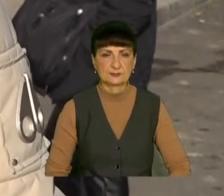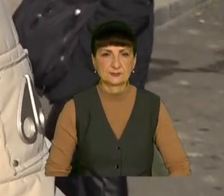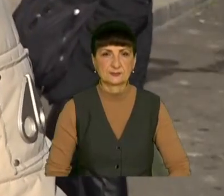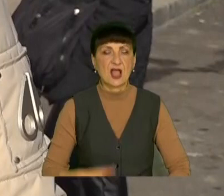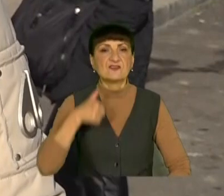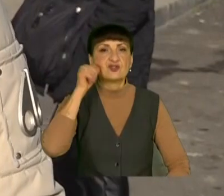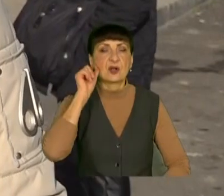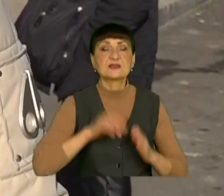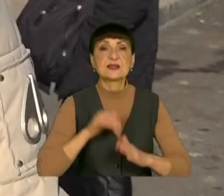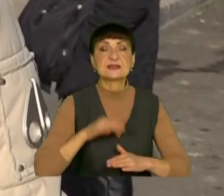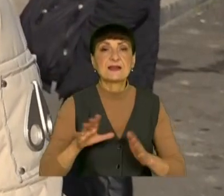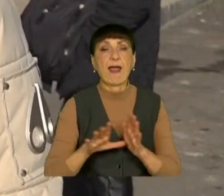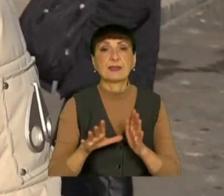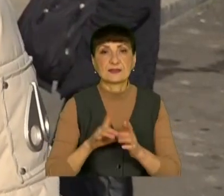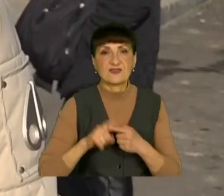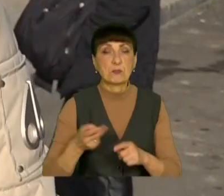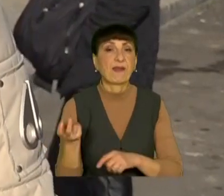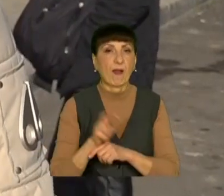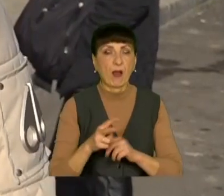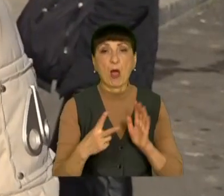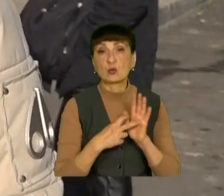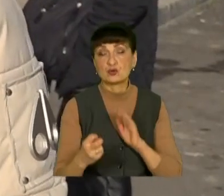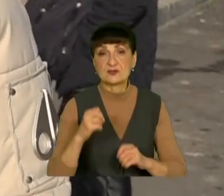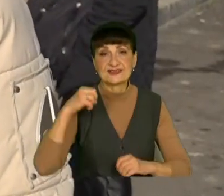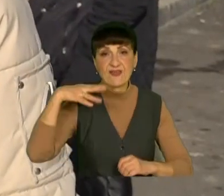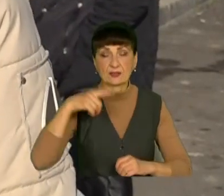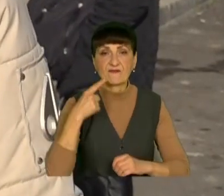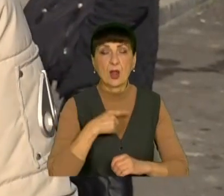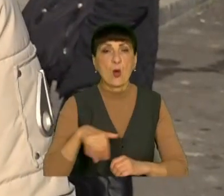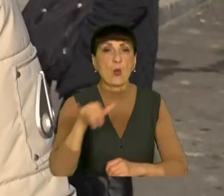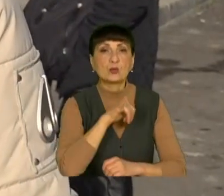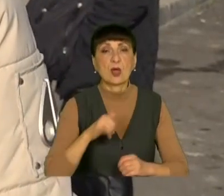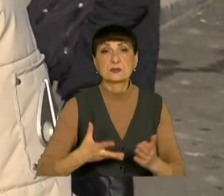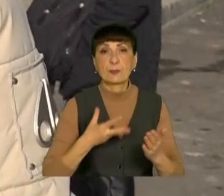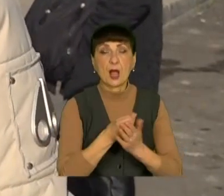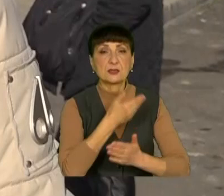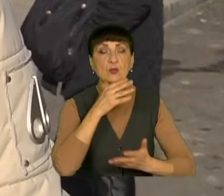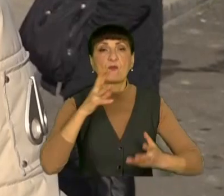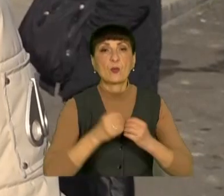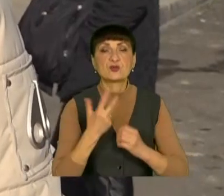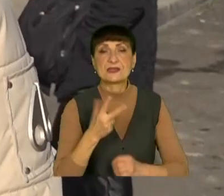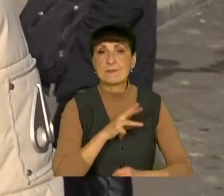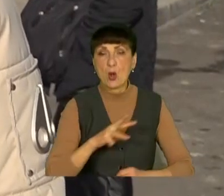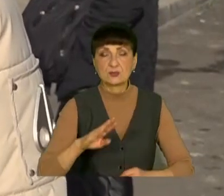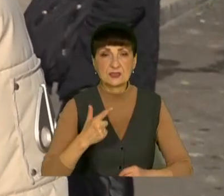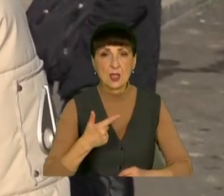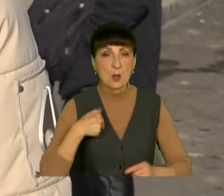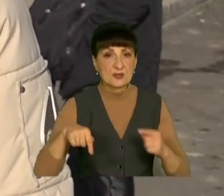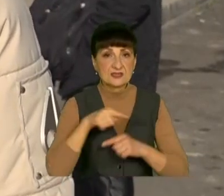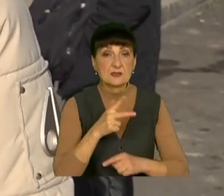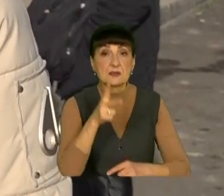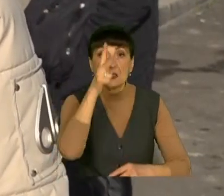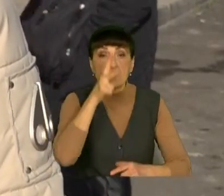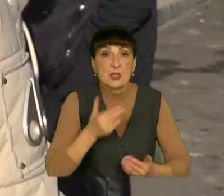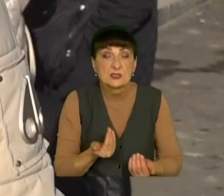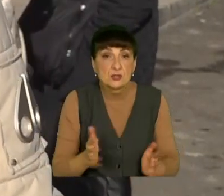Вчера специалисты энергосбыта приехали, отключили свет. Они сказали, что у нас неуплата в общем 3 миллиона тенге. Мы здесь и 3 месяца